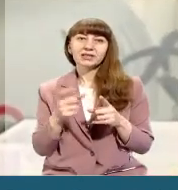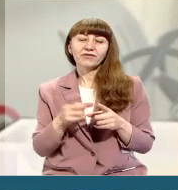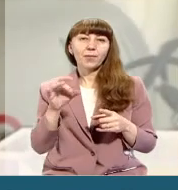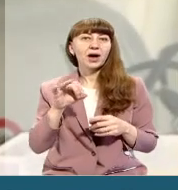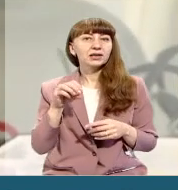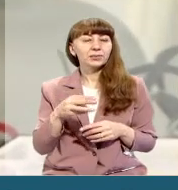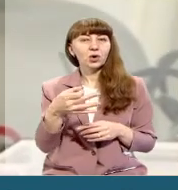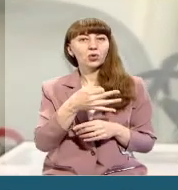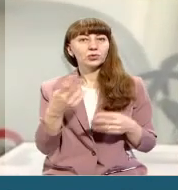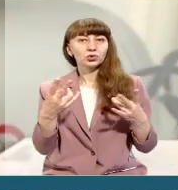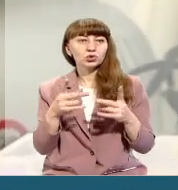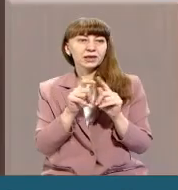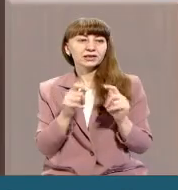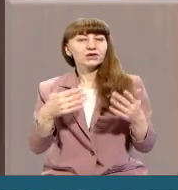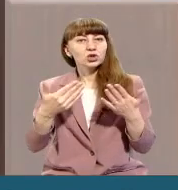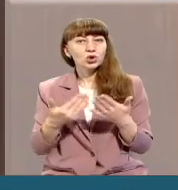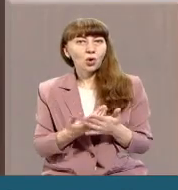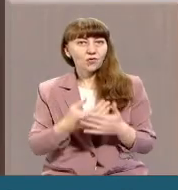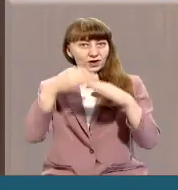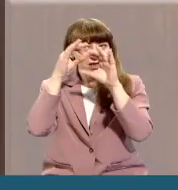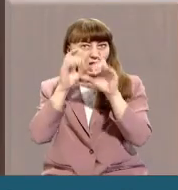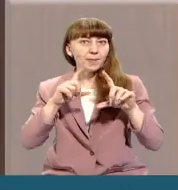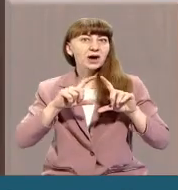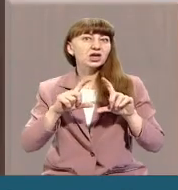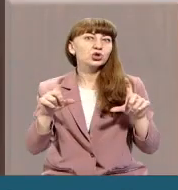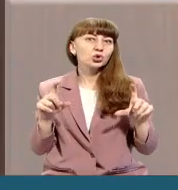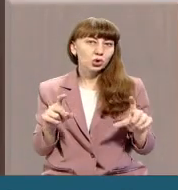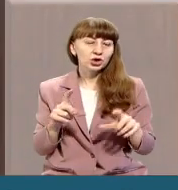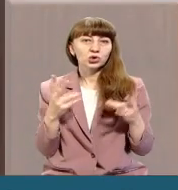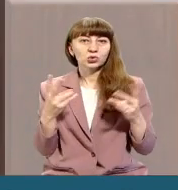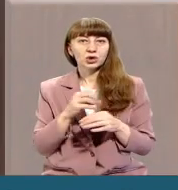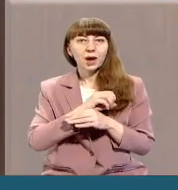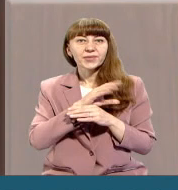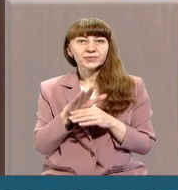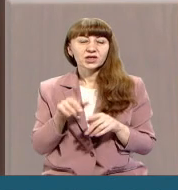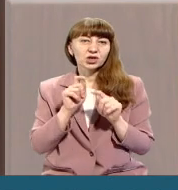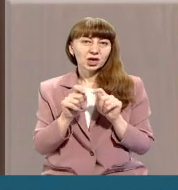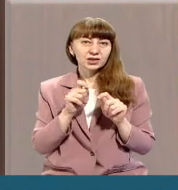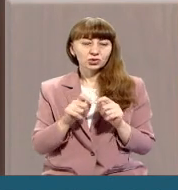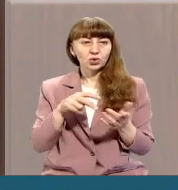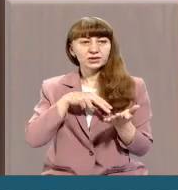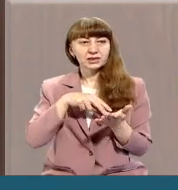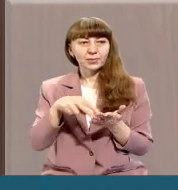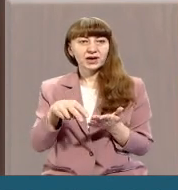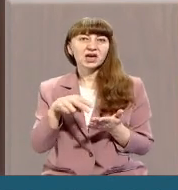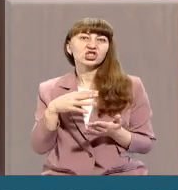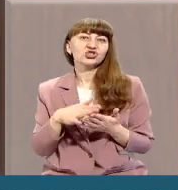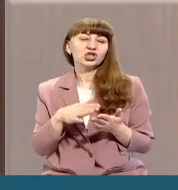необходим открывать новые лаборатории нам нужно максимально обеспечить контроль за прохождением